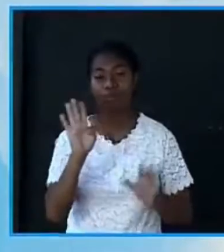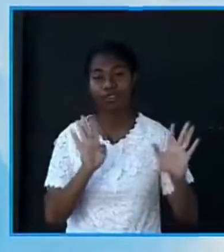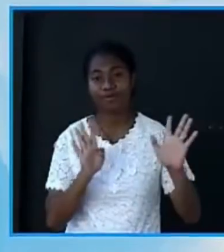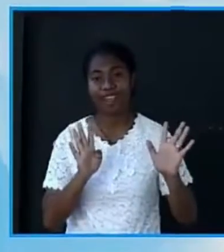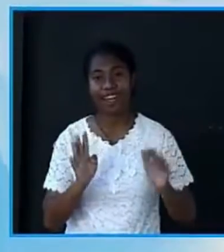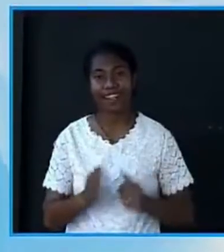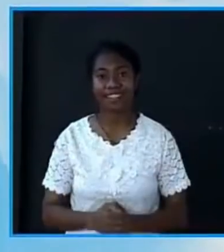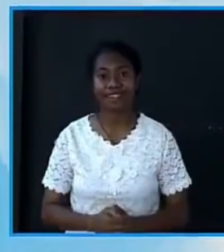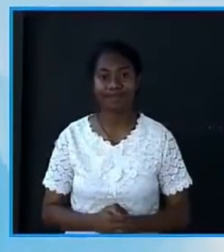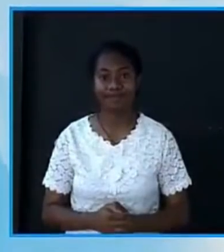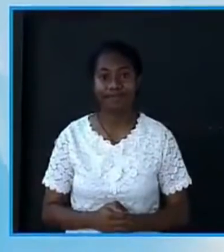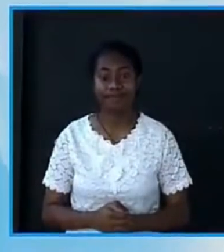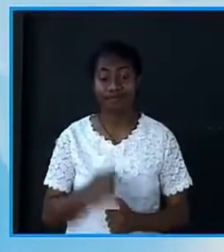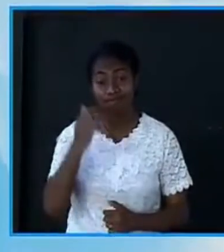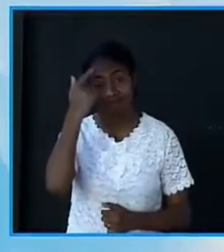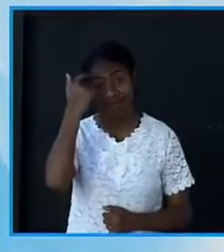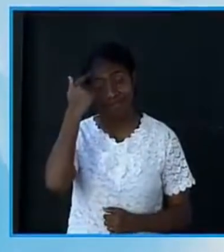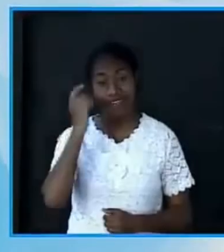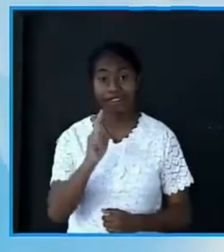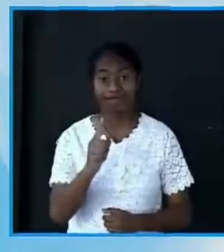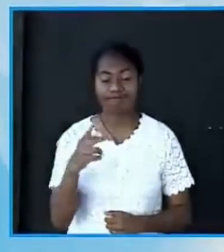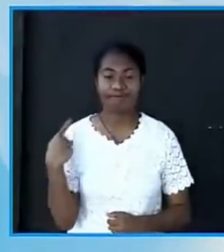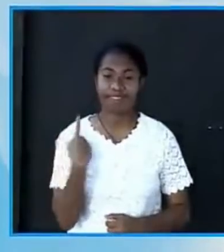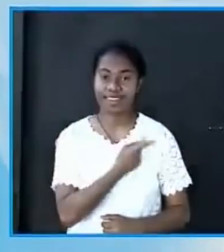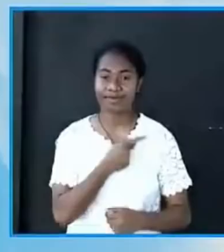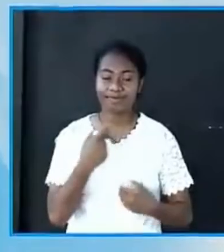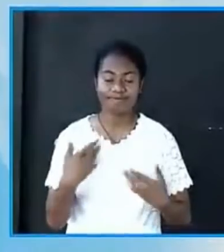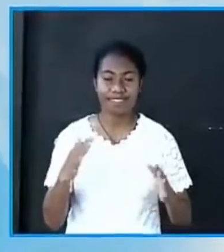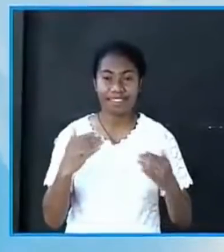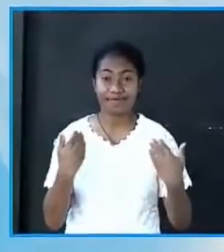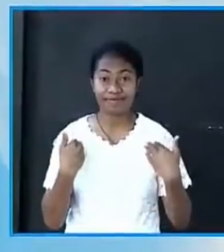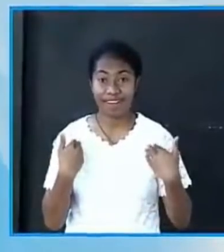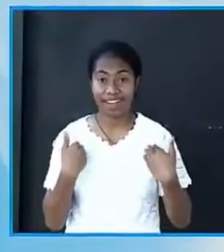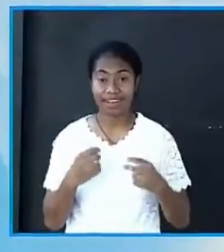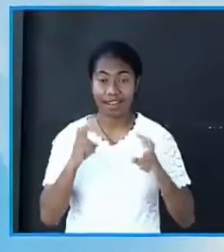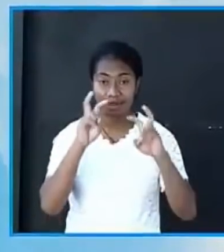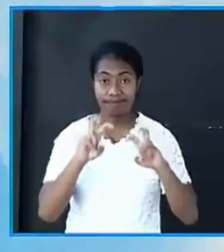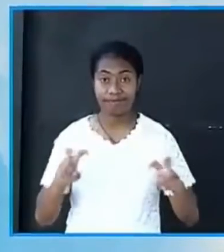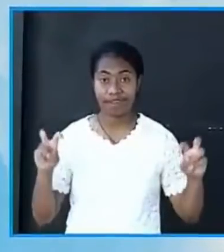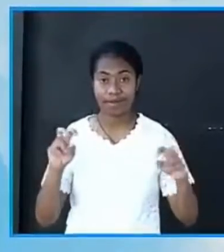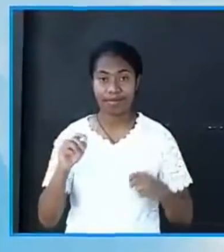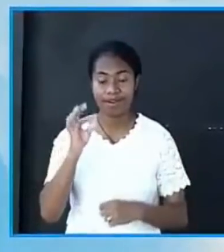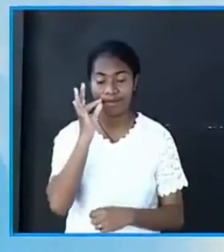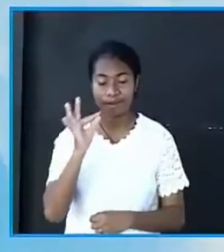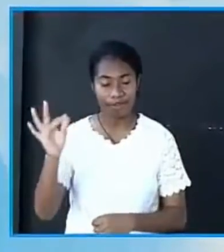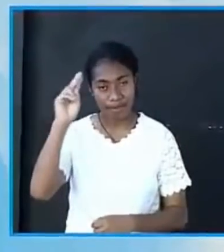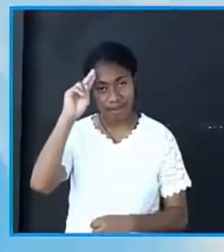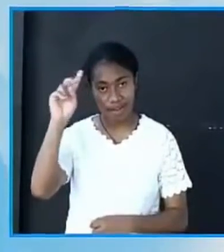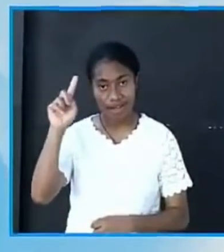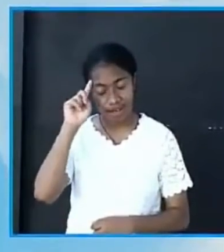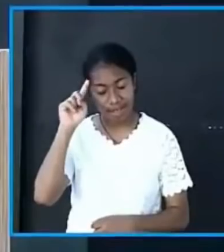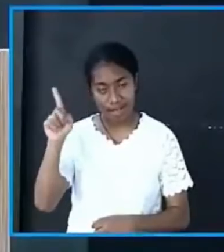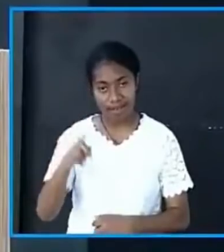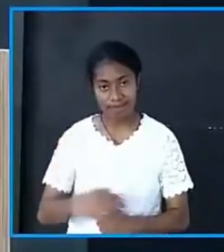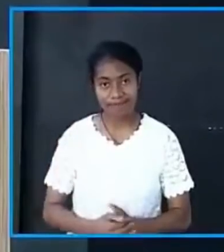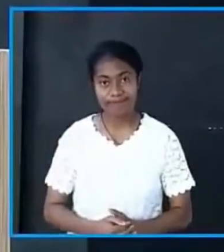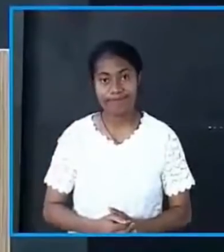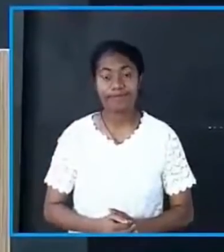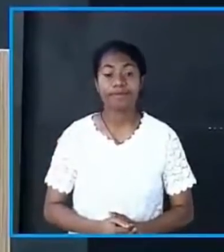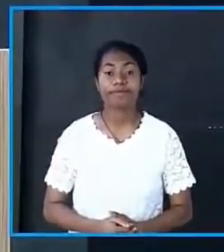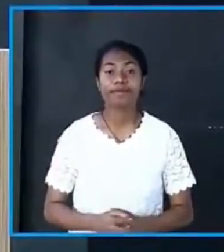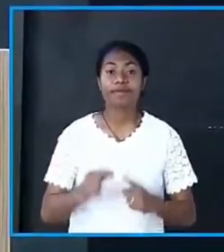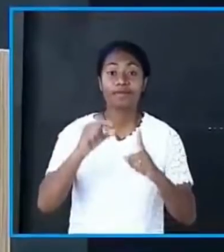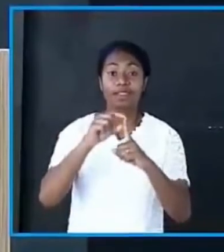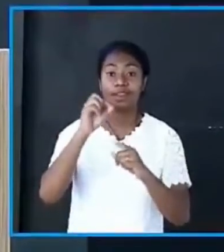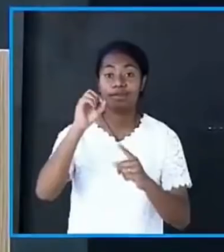dan karena itu kita masih ada di bawah tema berfirmanlah Allah poin